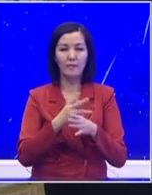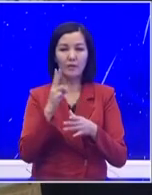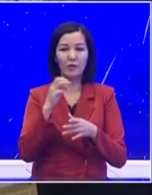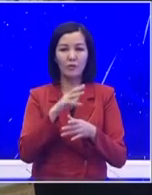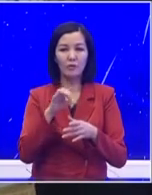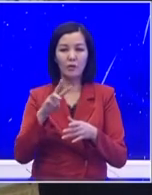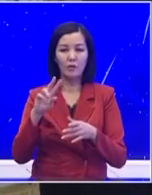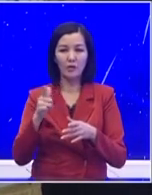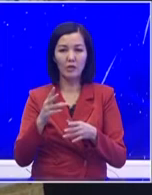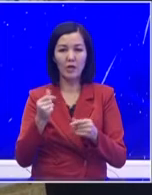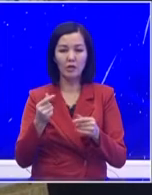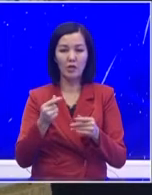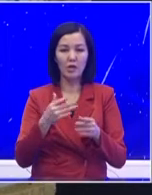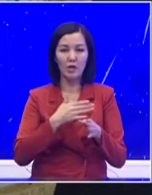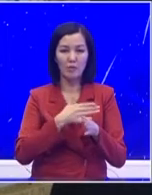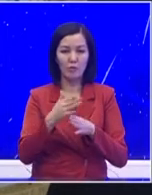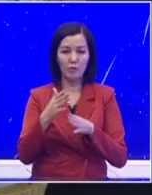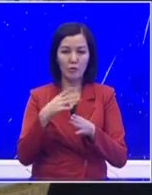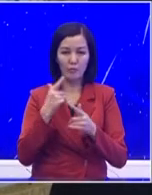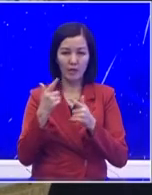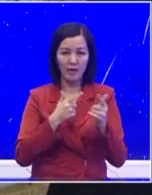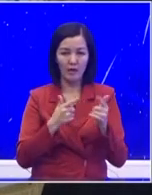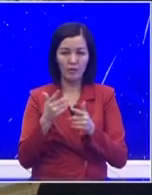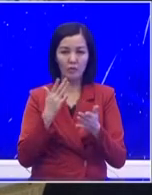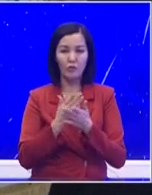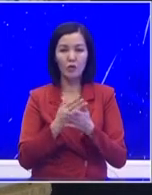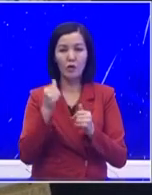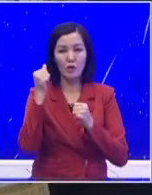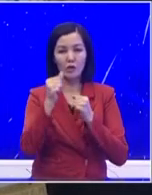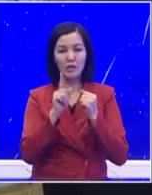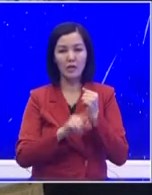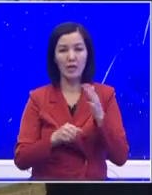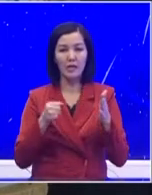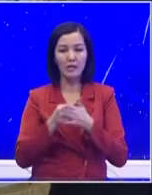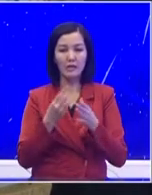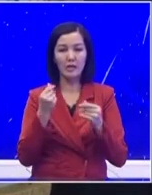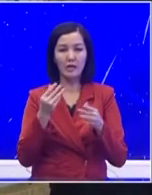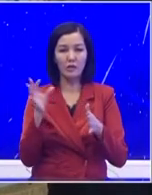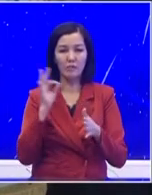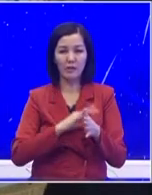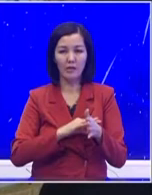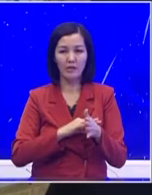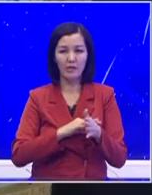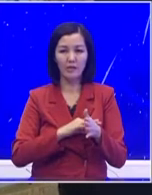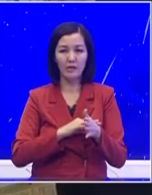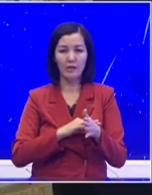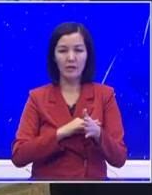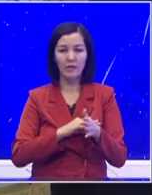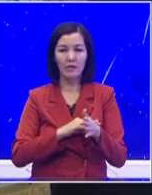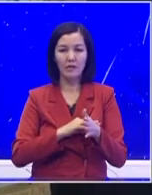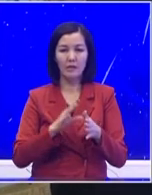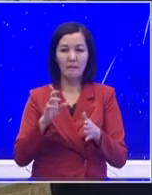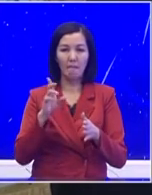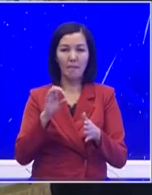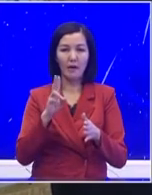миллион теңге первоначальный суммасы бөлініп тұр. Осы жыл аяғына шейін қаржы игерілсе, жыл аяғында